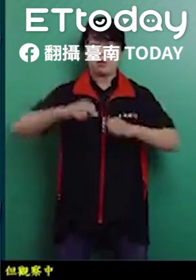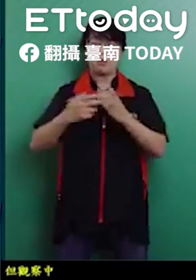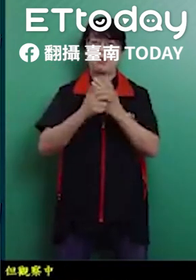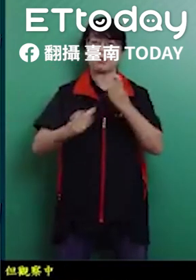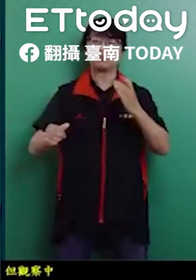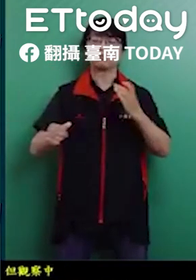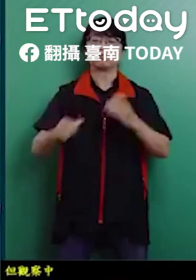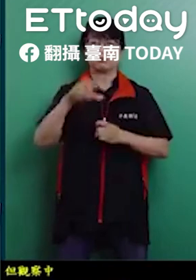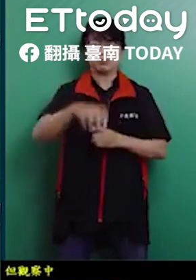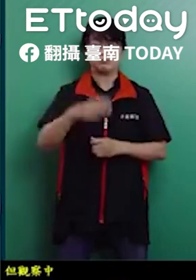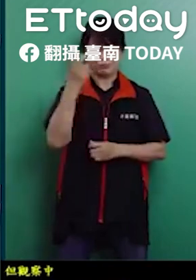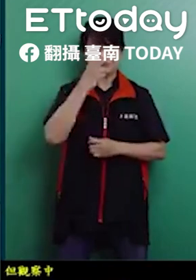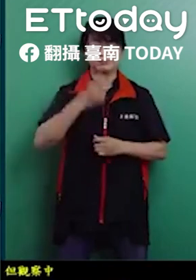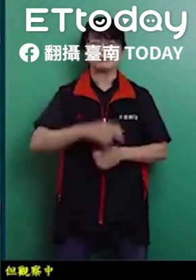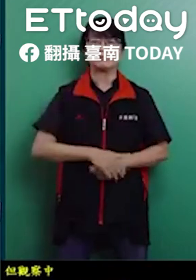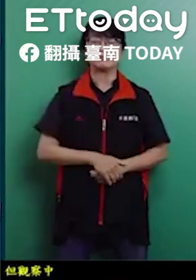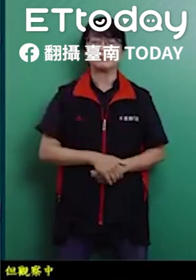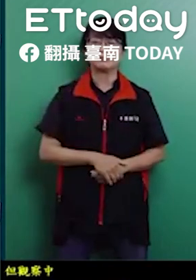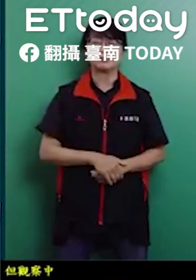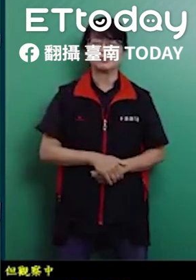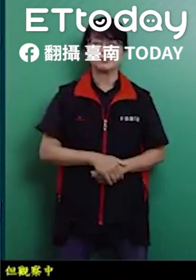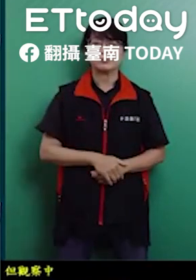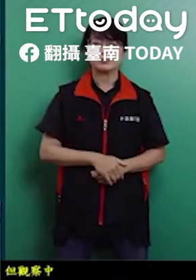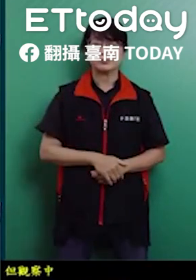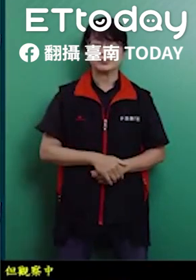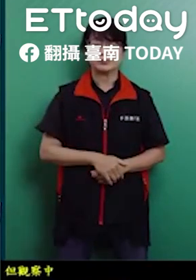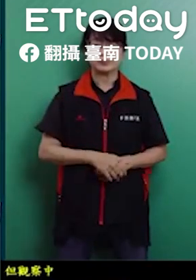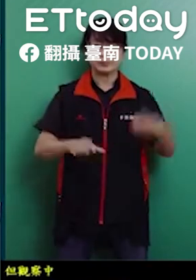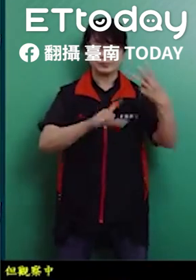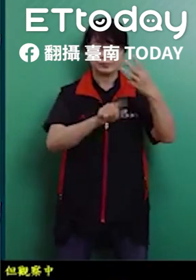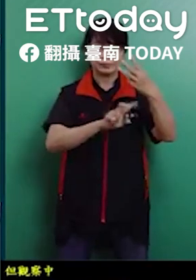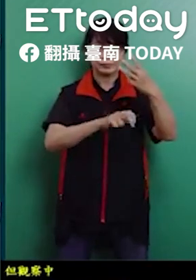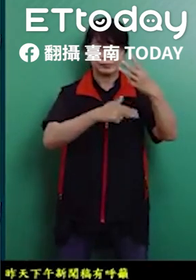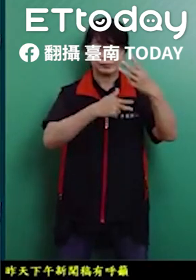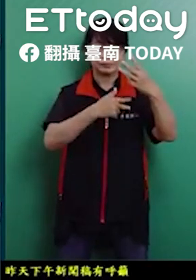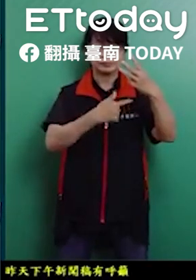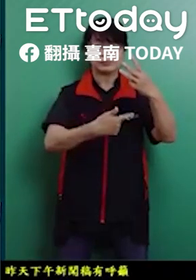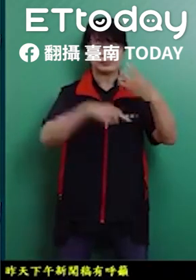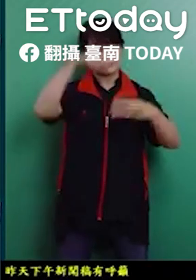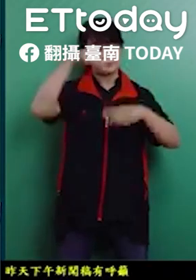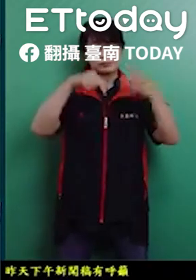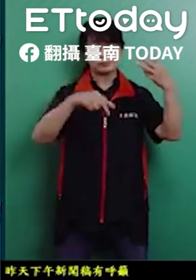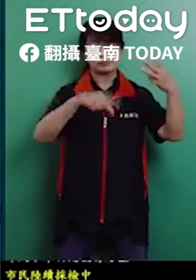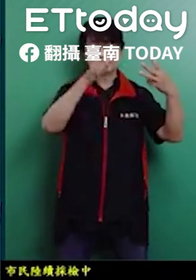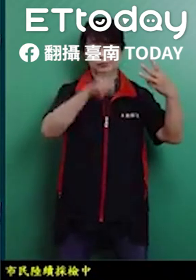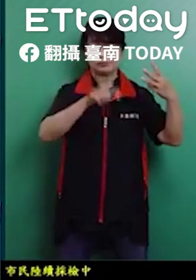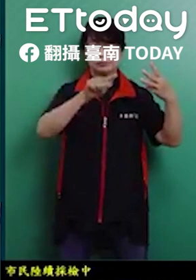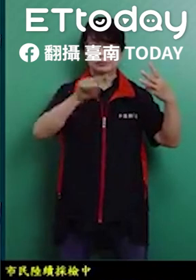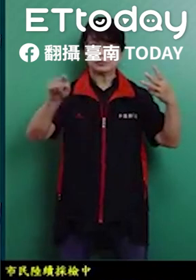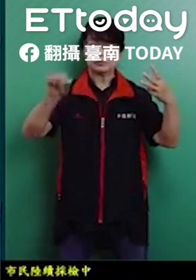检。另外是在3月16号下午3点半到5点到安平区